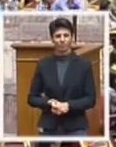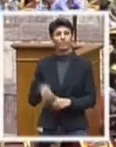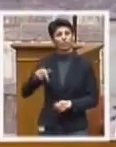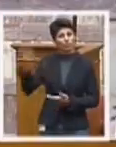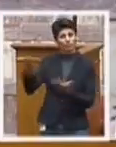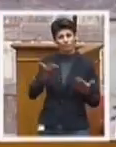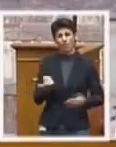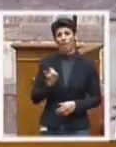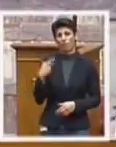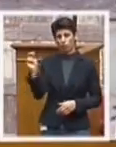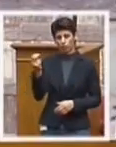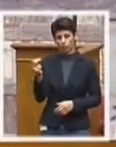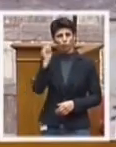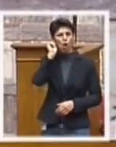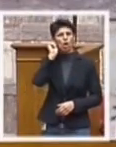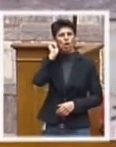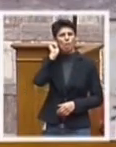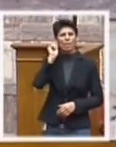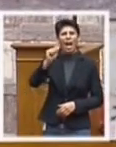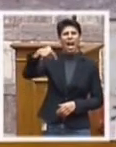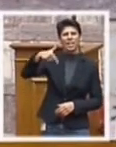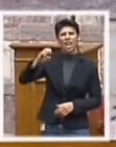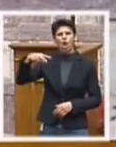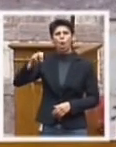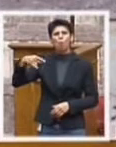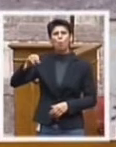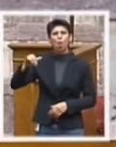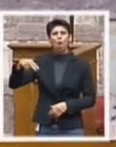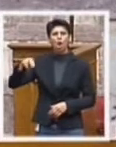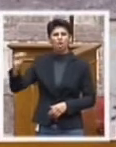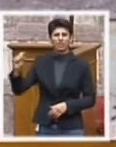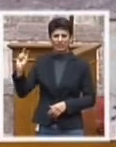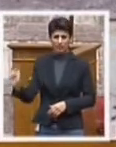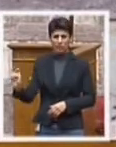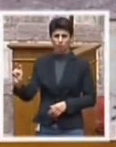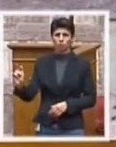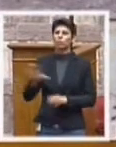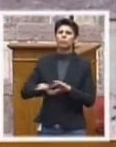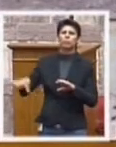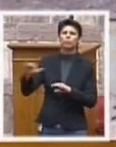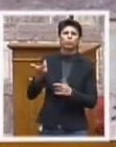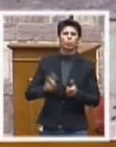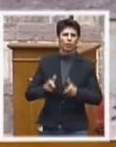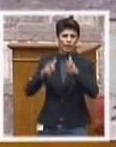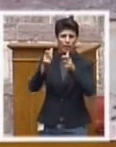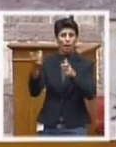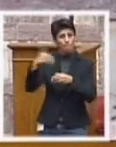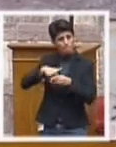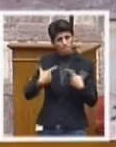Το λόγο έχει τώρα έφυγος βουλευτής Αγγελόπουλος Χρήστος από τον νομό Ηλίας, ήταν μέλος της Επιτροπής Κοινωνικών Υποθέσεων.